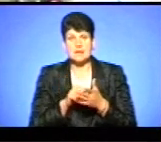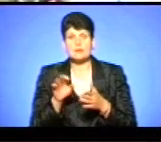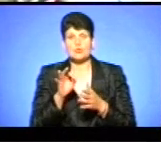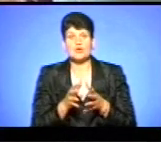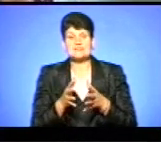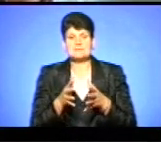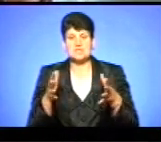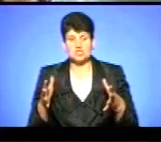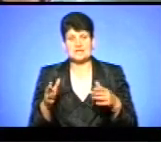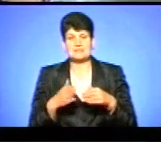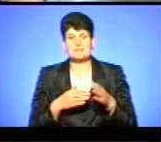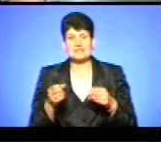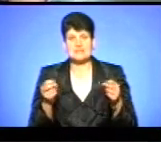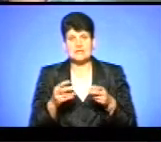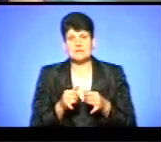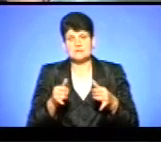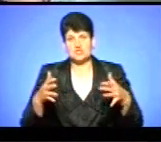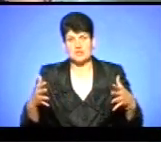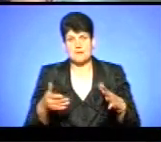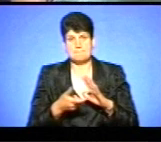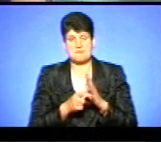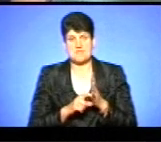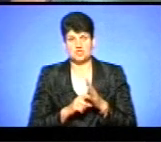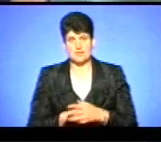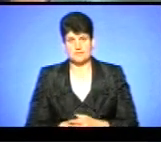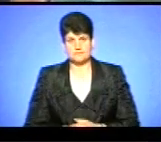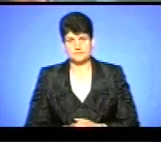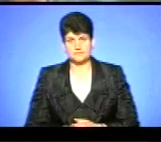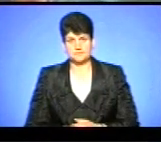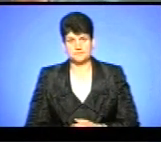збільшення штату спеціалістів та розширення приміщення.